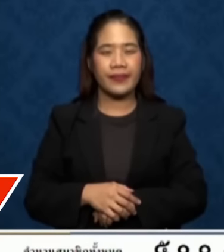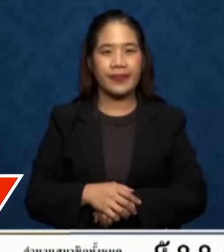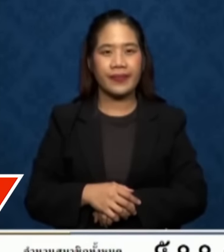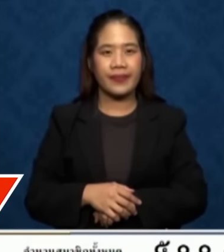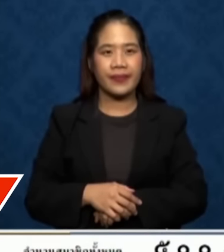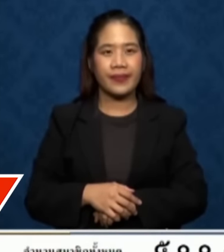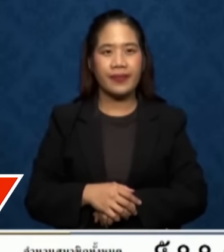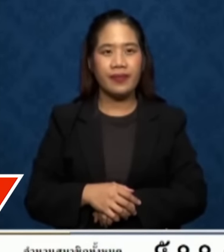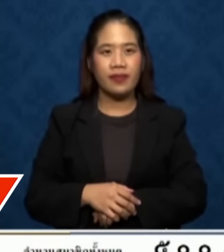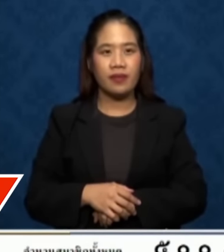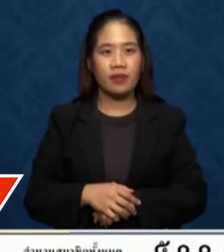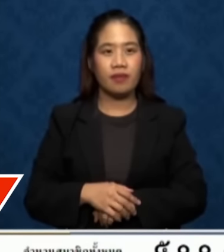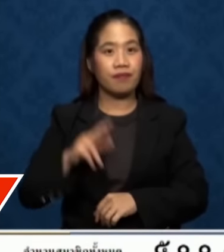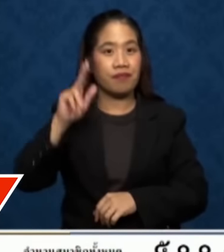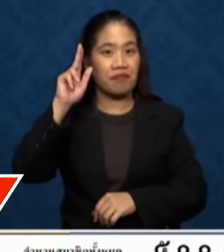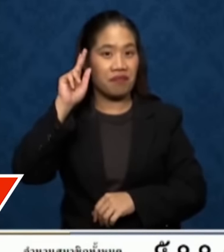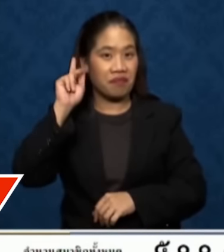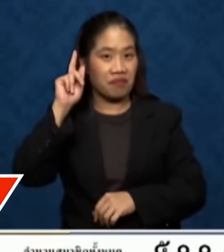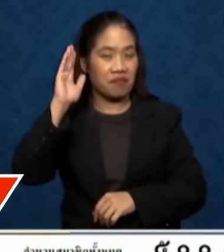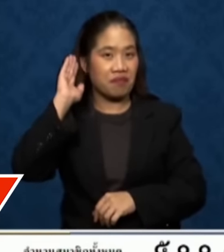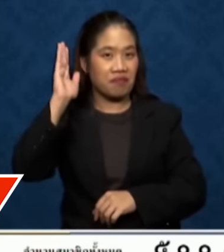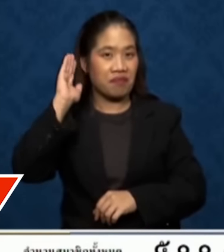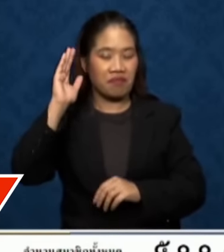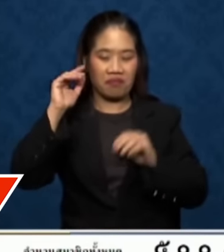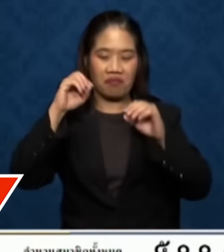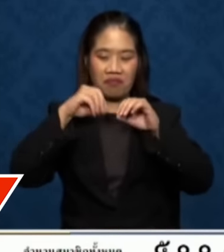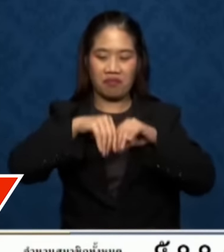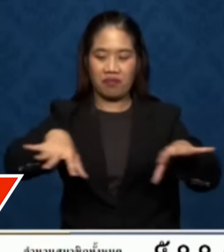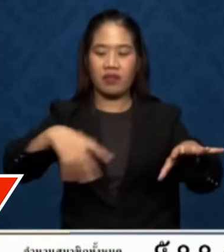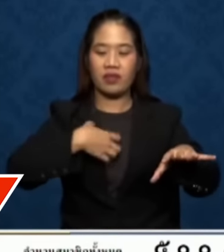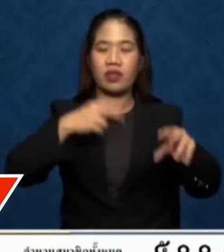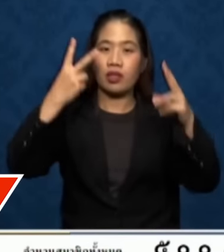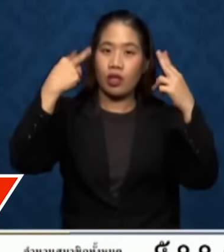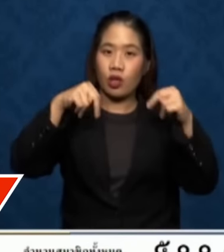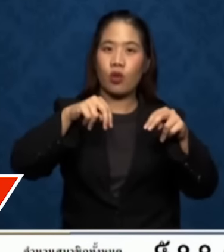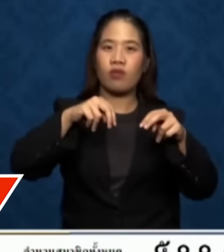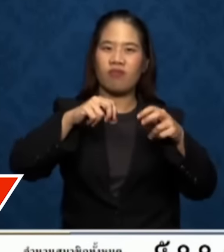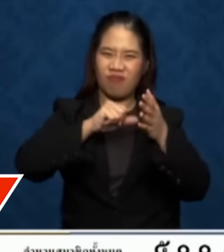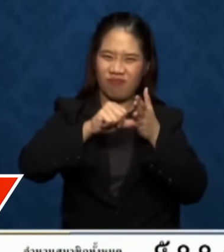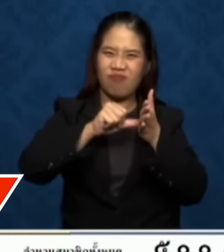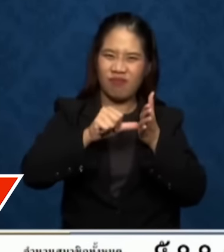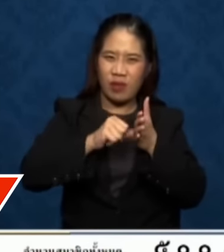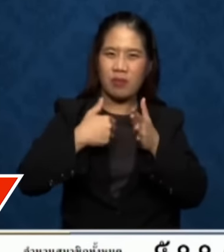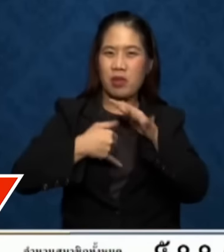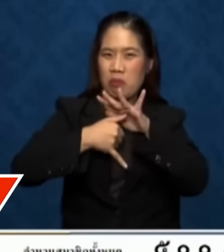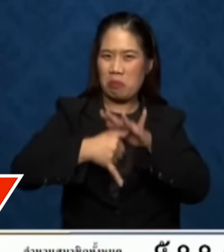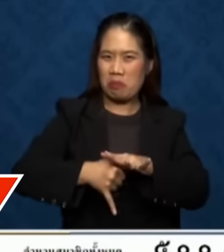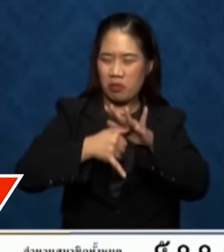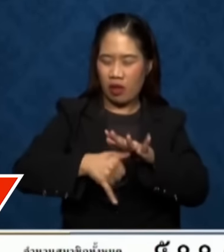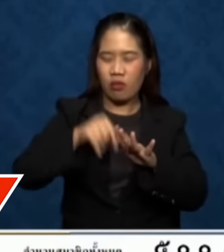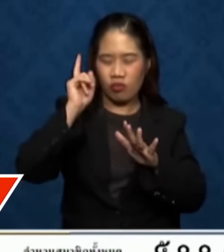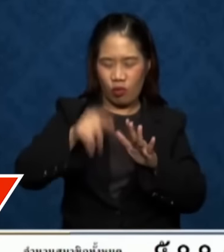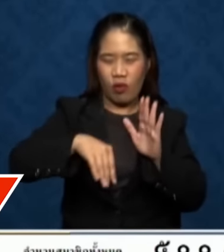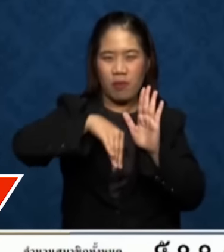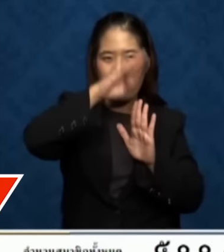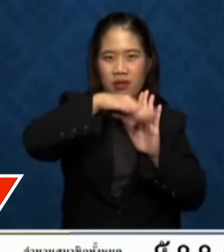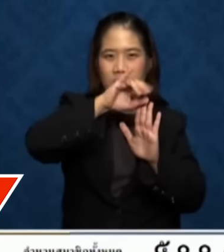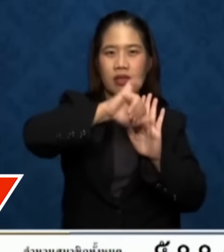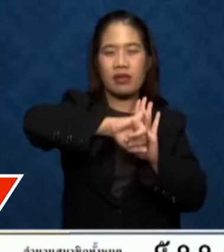เมื่อมีกระแสคาดหวังให้ท่านแก้ปัญหามีการกดดันให้ท่านยกระดับให้พื้นที่ภาคเหนือและจังหวัดเชียง